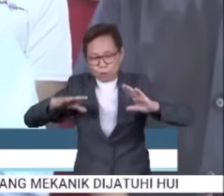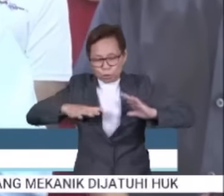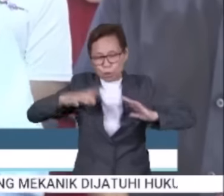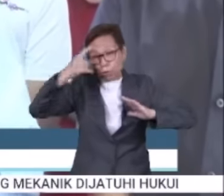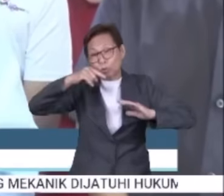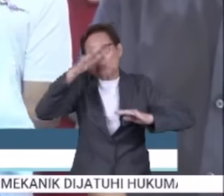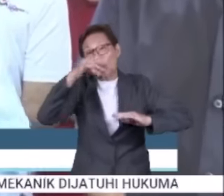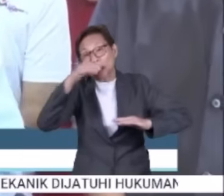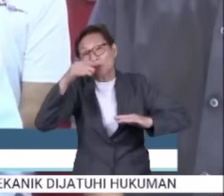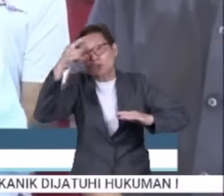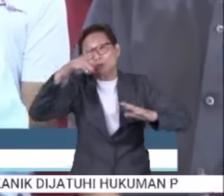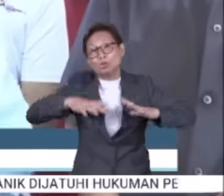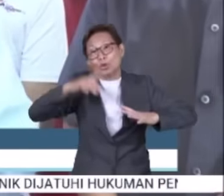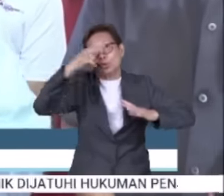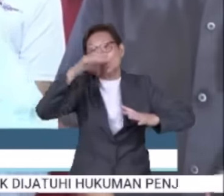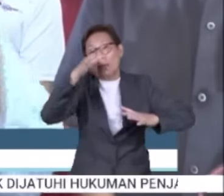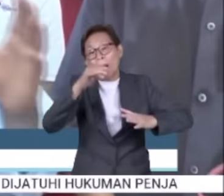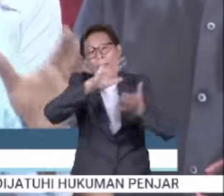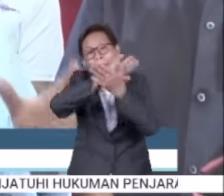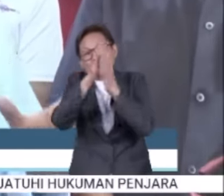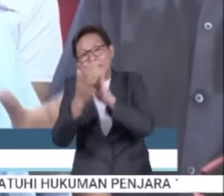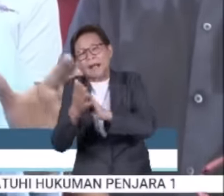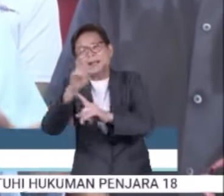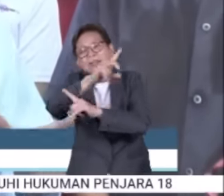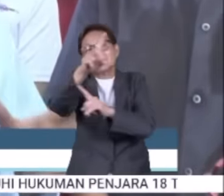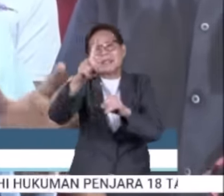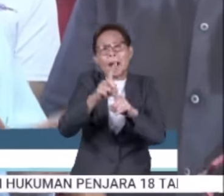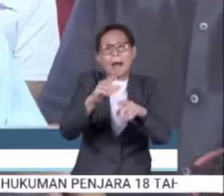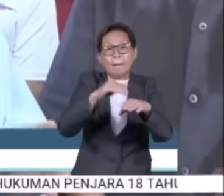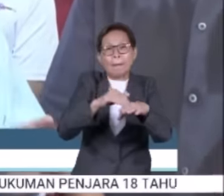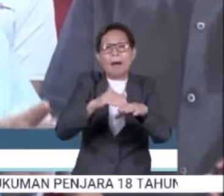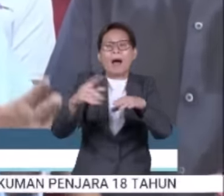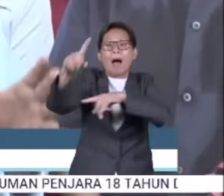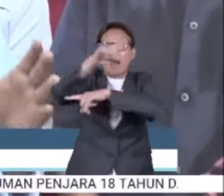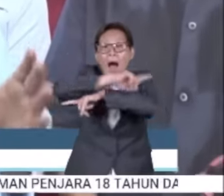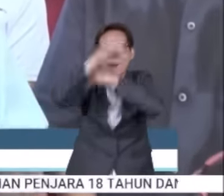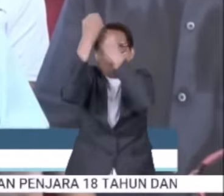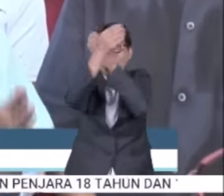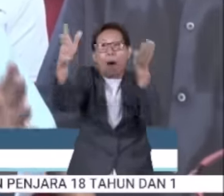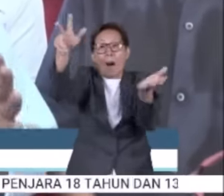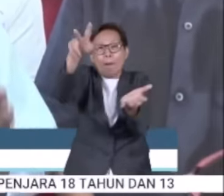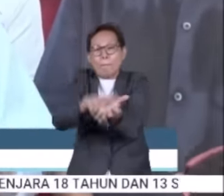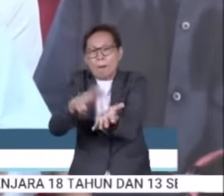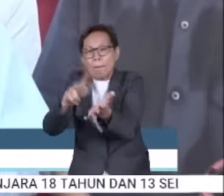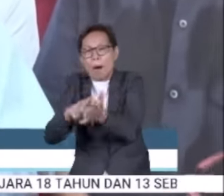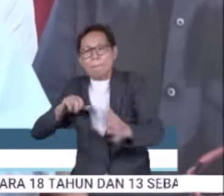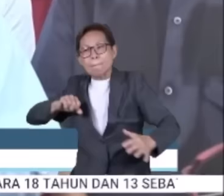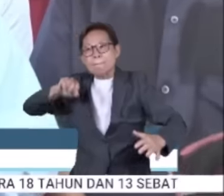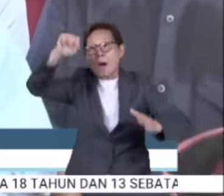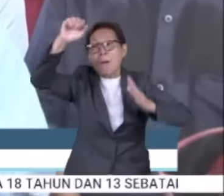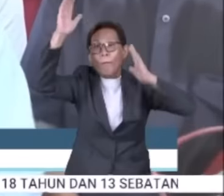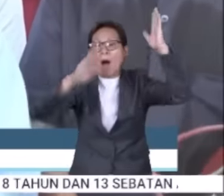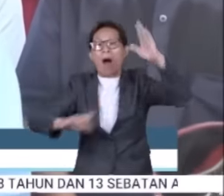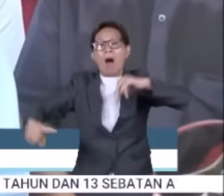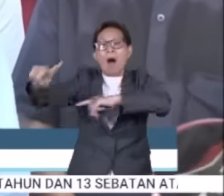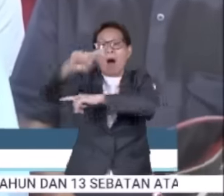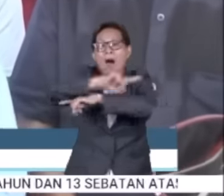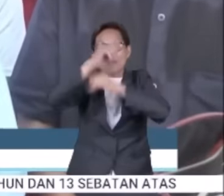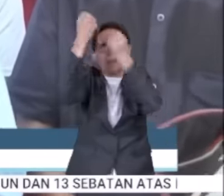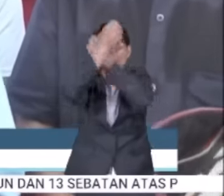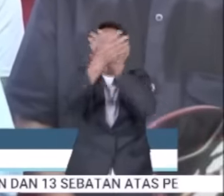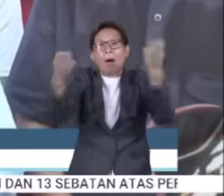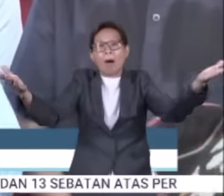negeri Melaka akan dijadikan pada tarikh hari pengisytiharan kemerdekaan Malaysia ini sebagai hari